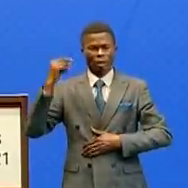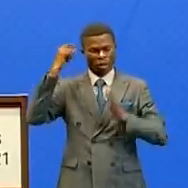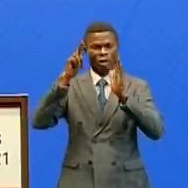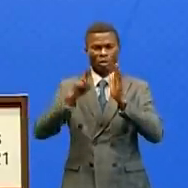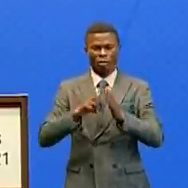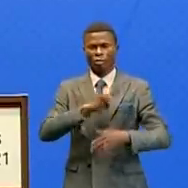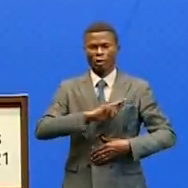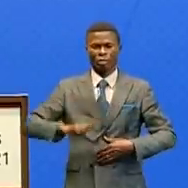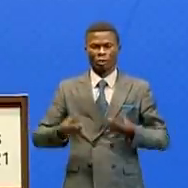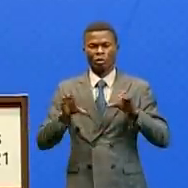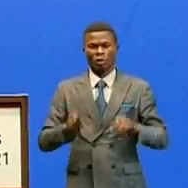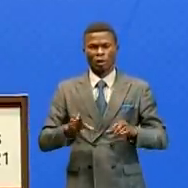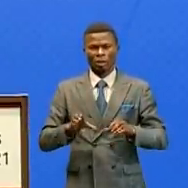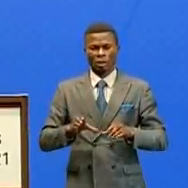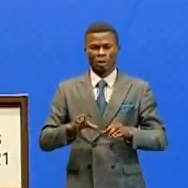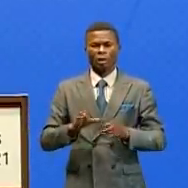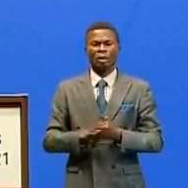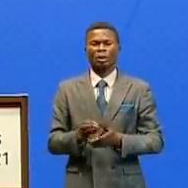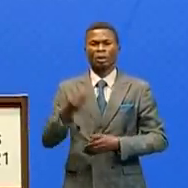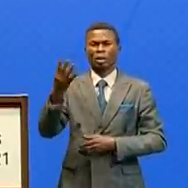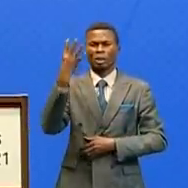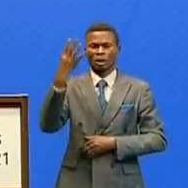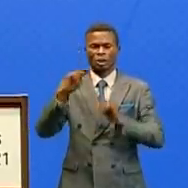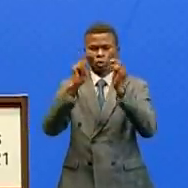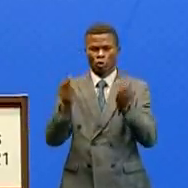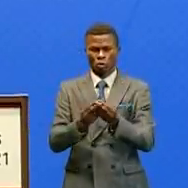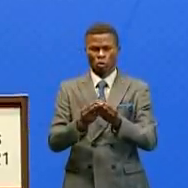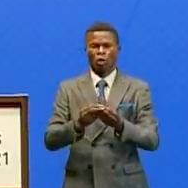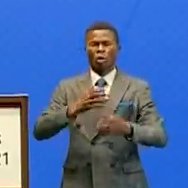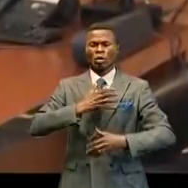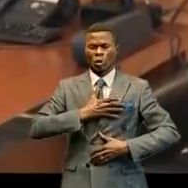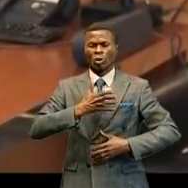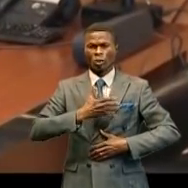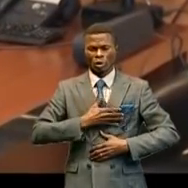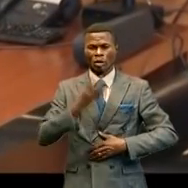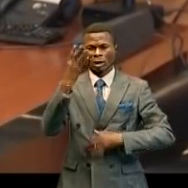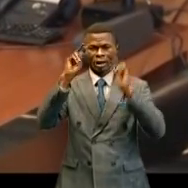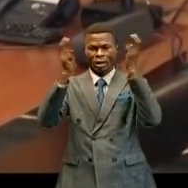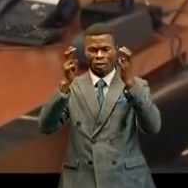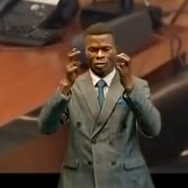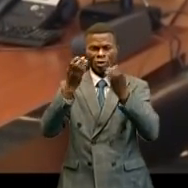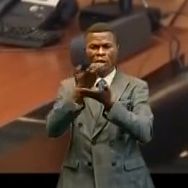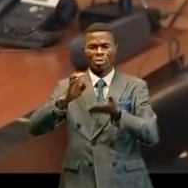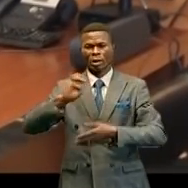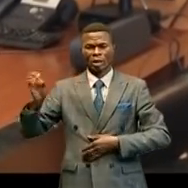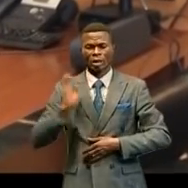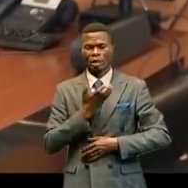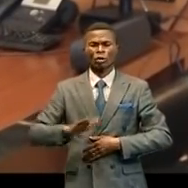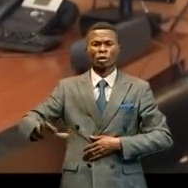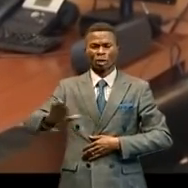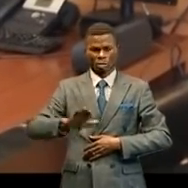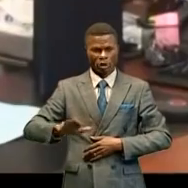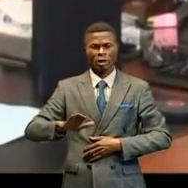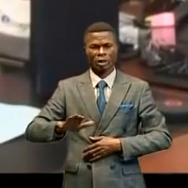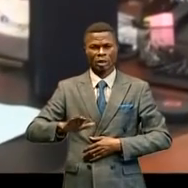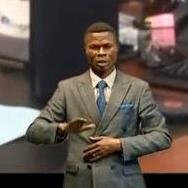gouvernement de la République va acquérir 4 unités de production d'oxygène pour 4 villes de la partie est de la République du